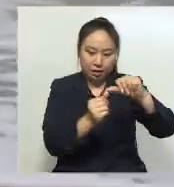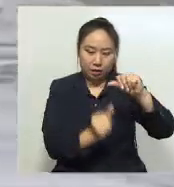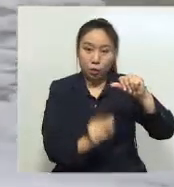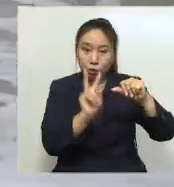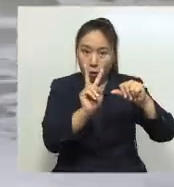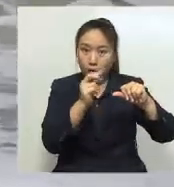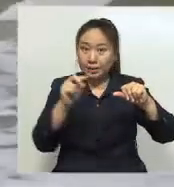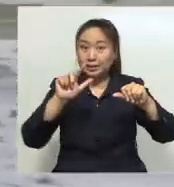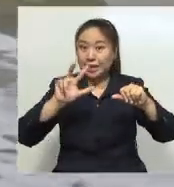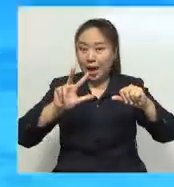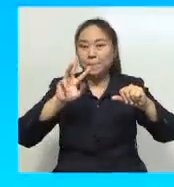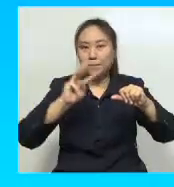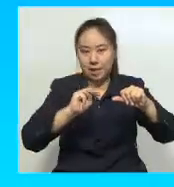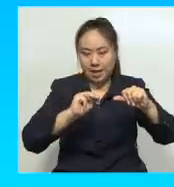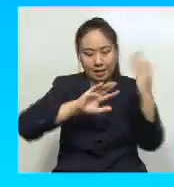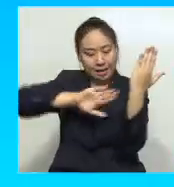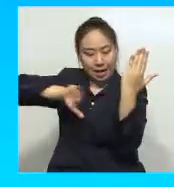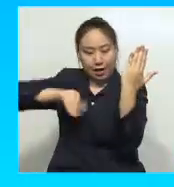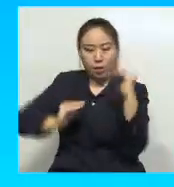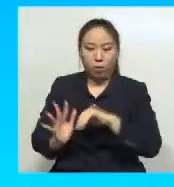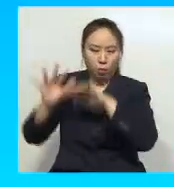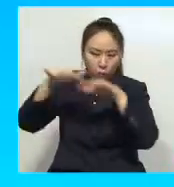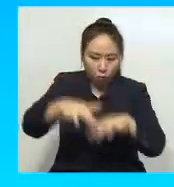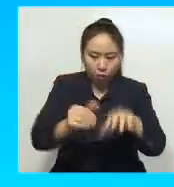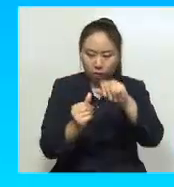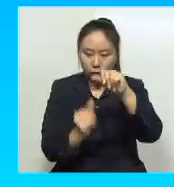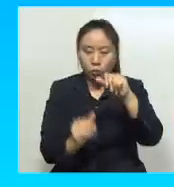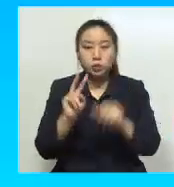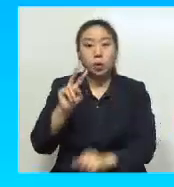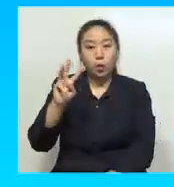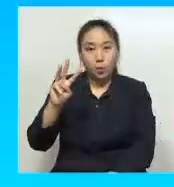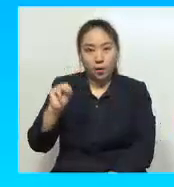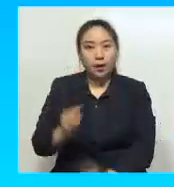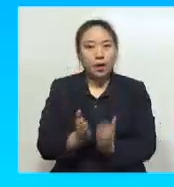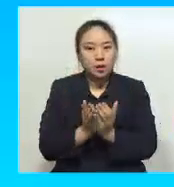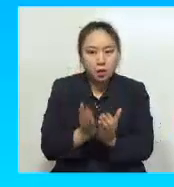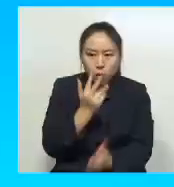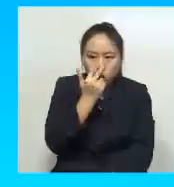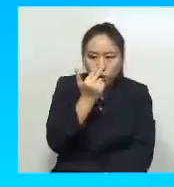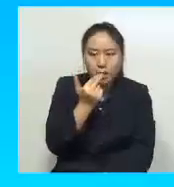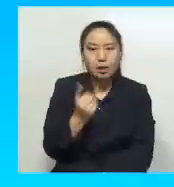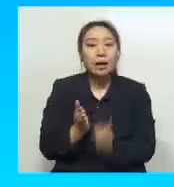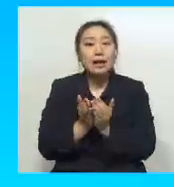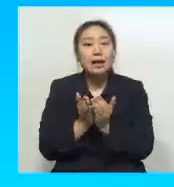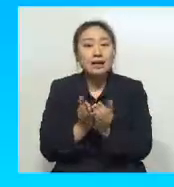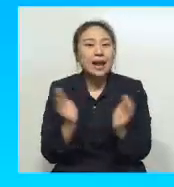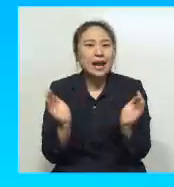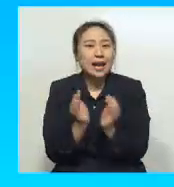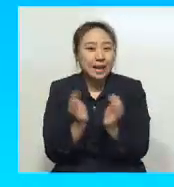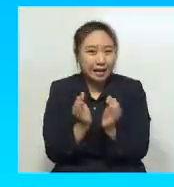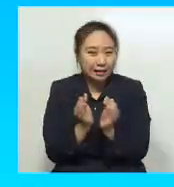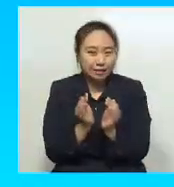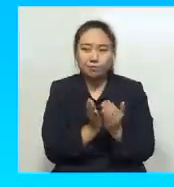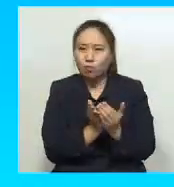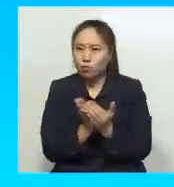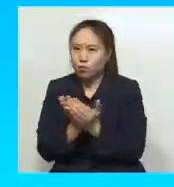ะคะอ่าวไทยตอนบนก็มีคลื่นสูงประมาณ2เมตรขอให้ชาวเรือเดินเรือด้วยความระมัดระวังเรือเล็กเจ้าหน้าที่แนะนำเลยนะคะว่า